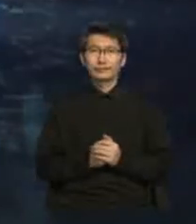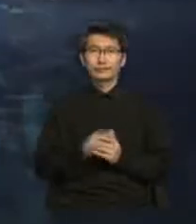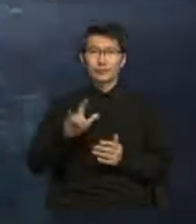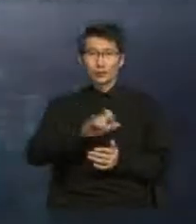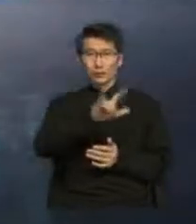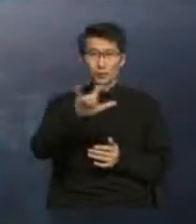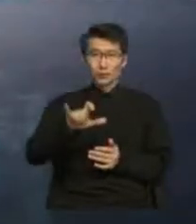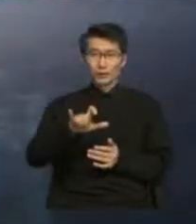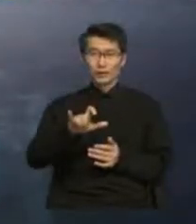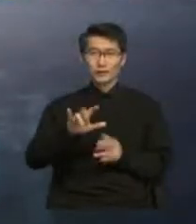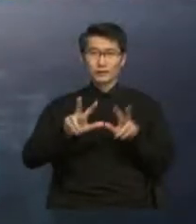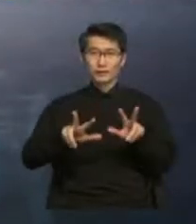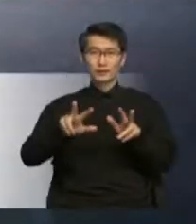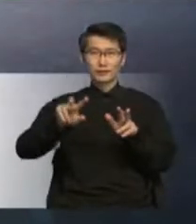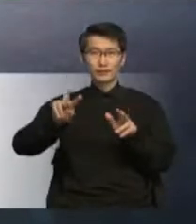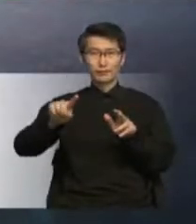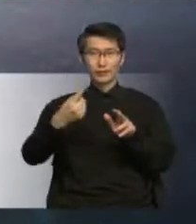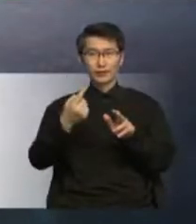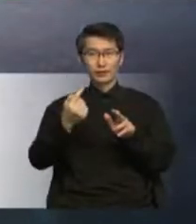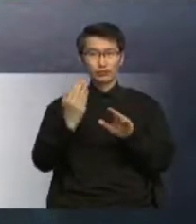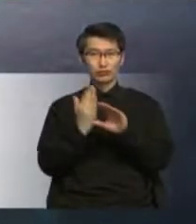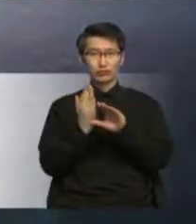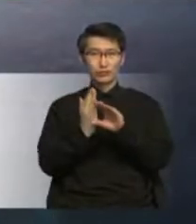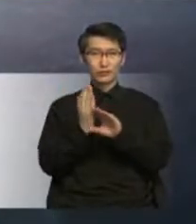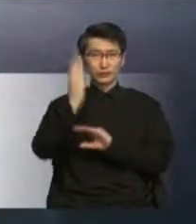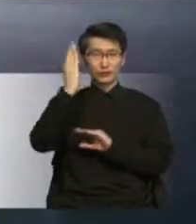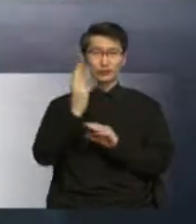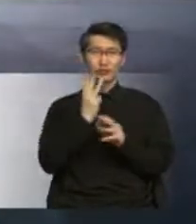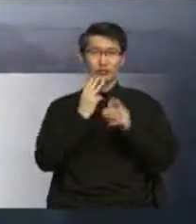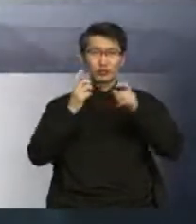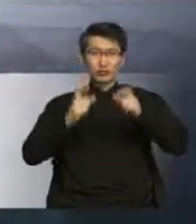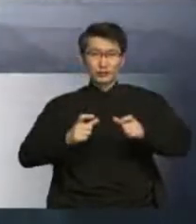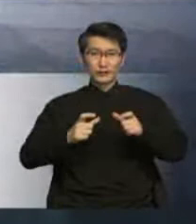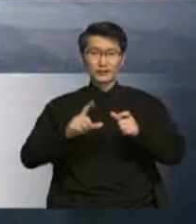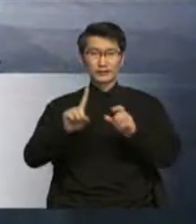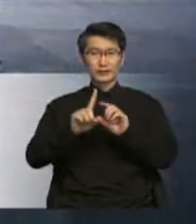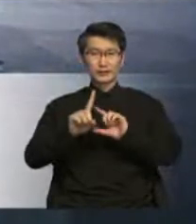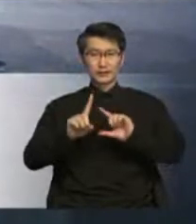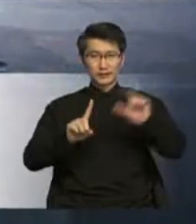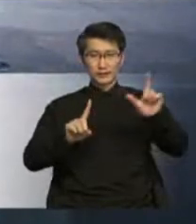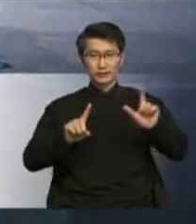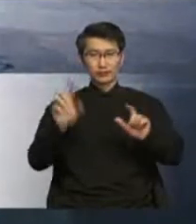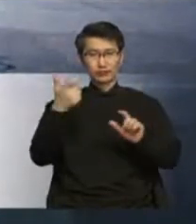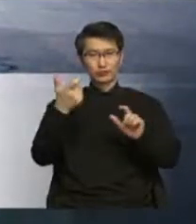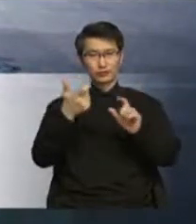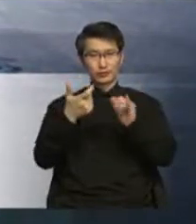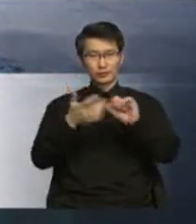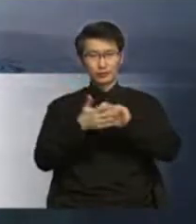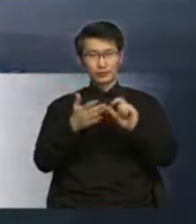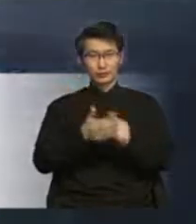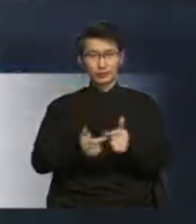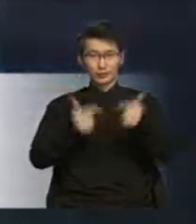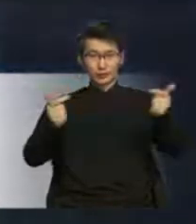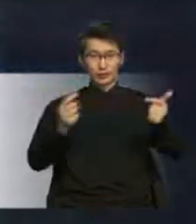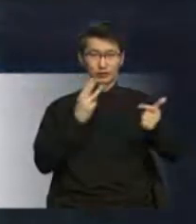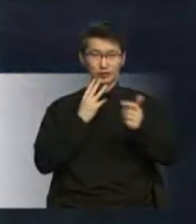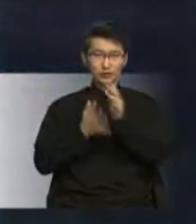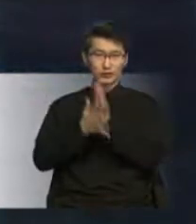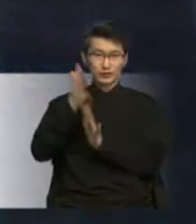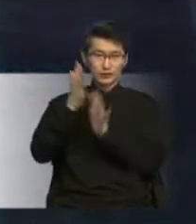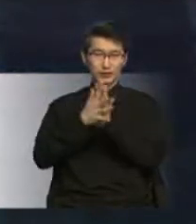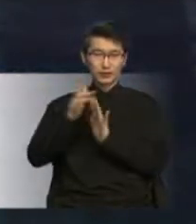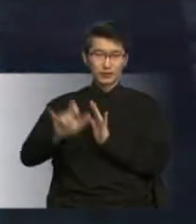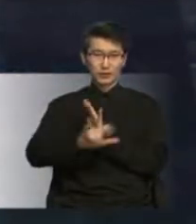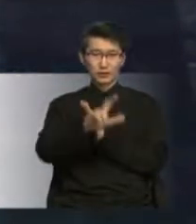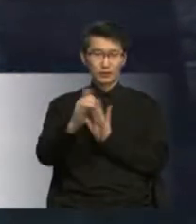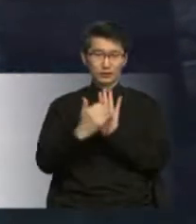코론 알고 확진 자가 100명 때 중반을 넘기면서 서울시 1 확진 자도 60명 때로 늘었습니다 특히 서울시가 코론